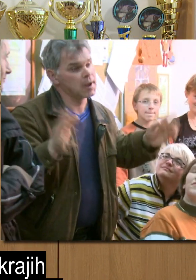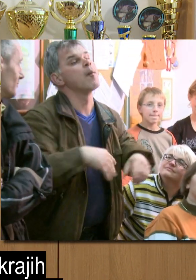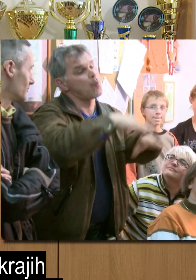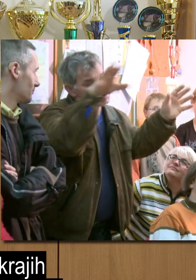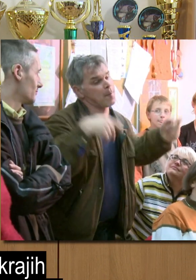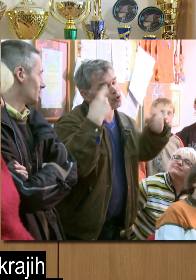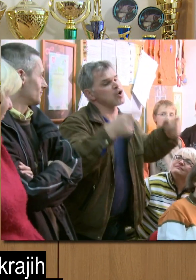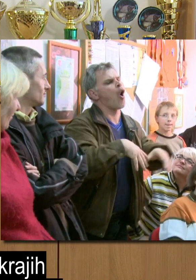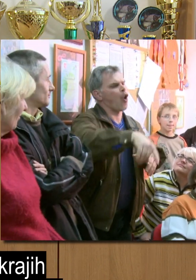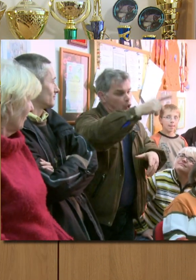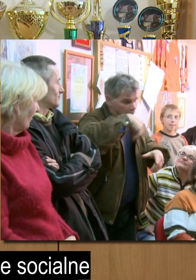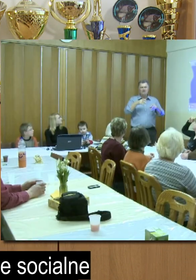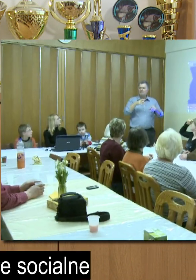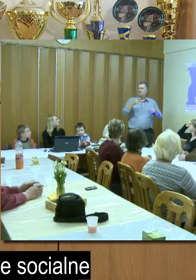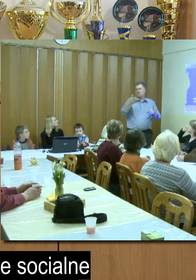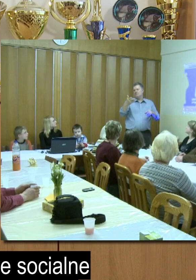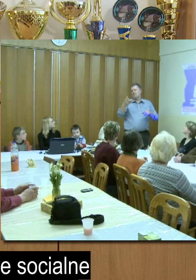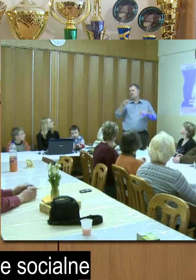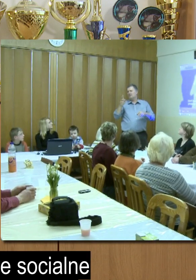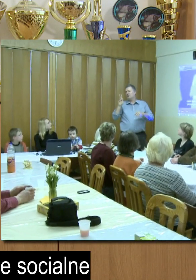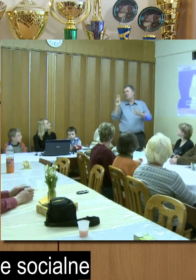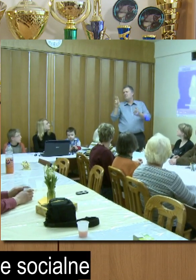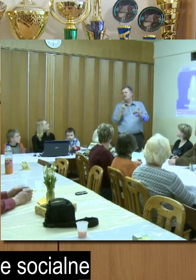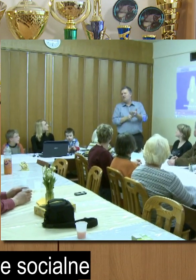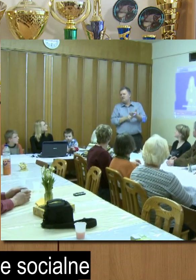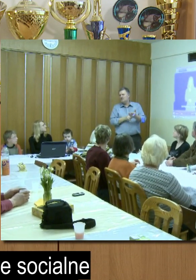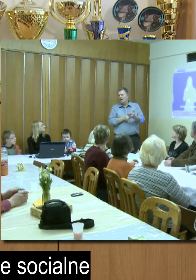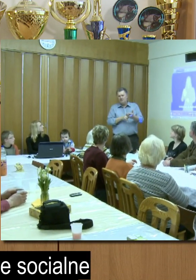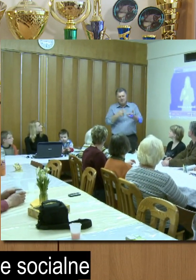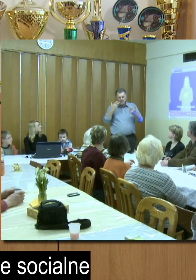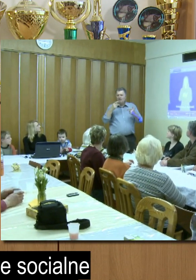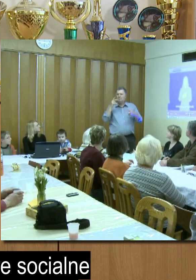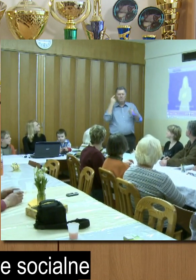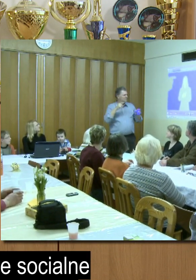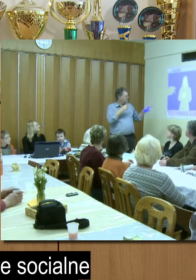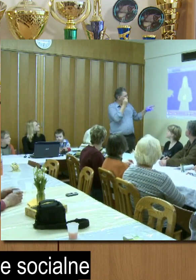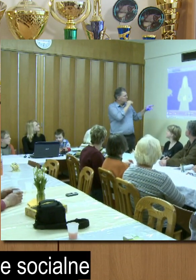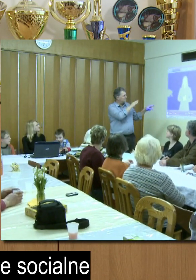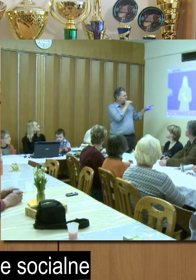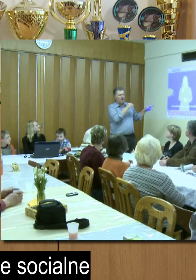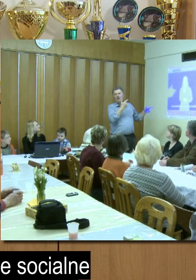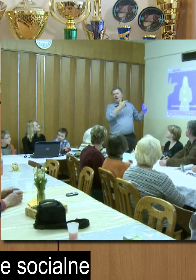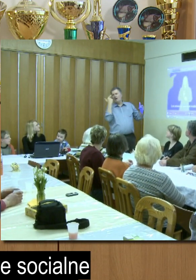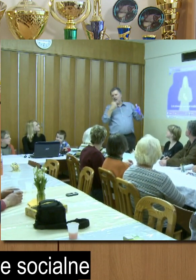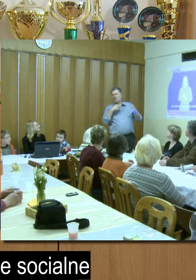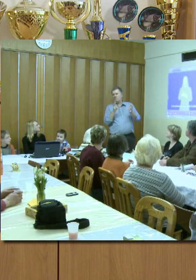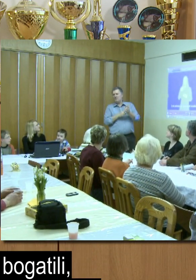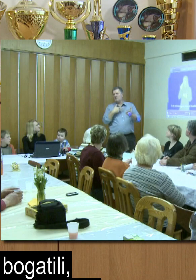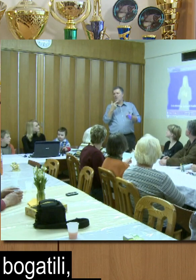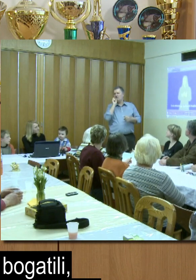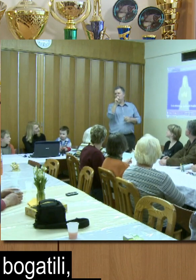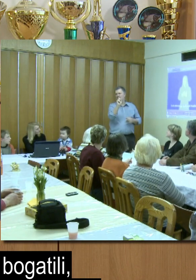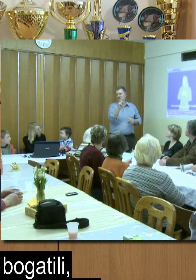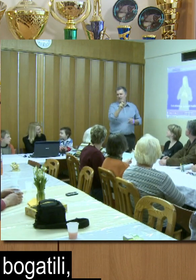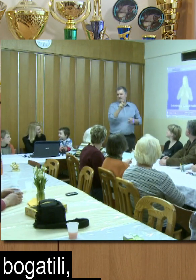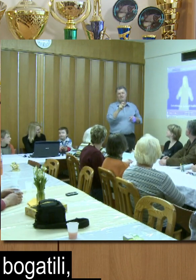potrebujemo. Oblikovali smo prve socialne programe ter jih skozi leta izpopolnjevali